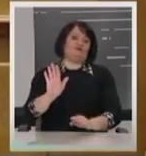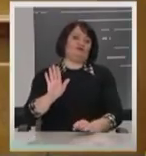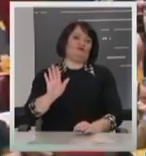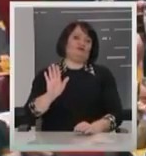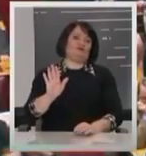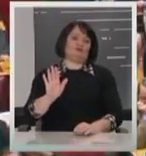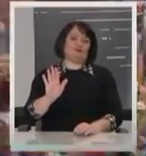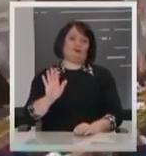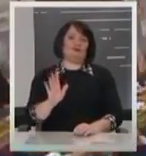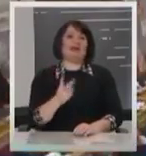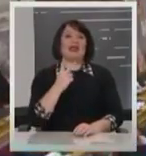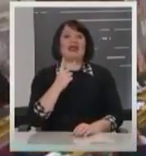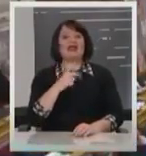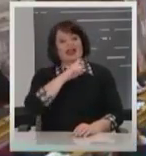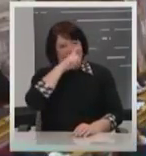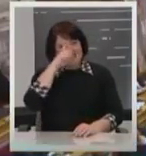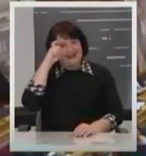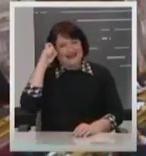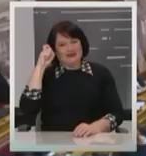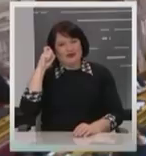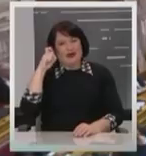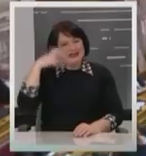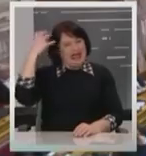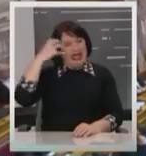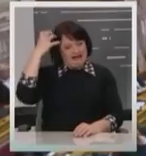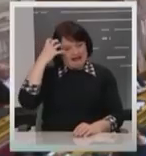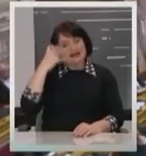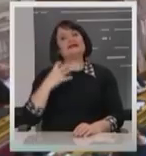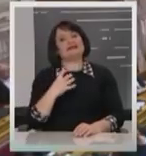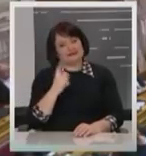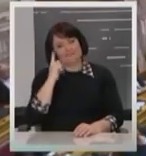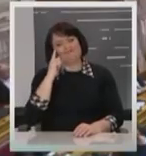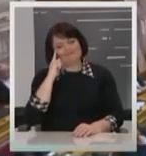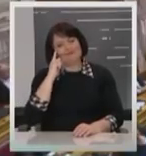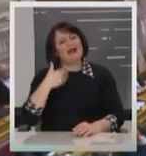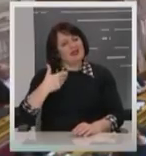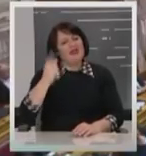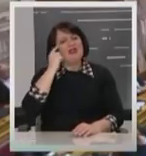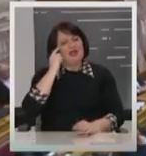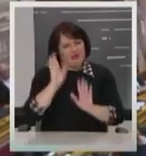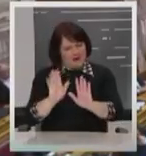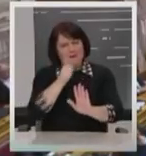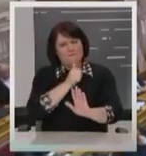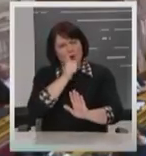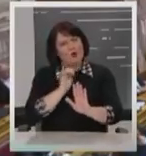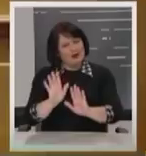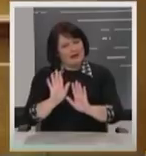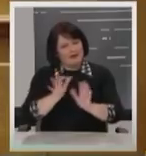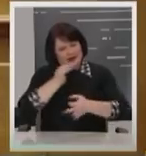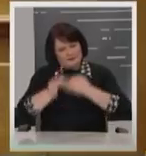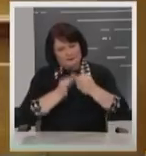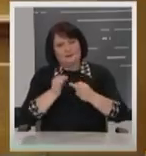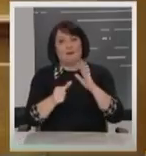Παρακαλώ. Είναι δύσκολες έννοιες αυτές για σας. Είναι δύσκολα αυτά. Θα τα καταλάβετε όμως. Κάντε λίγο υπομονή. Κάντε,